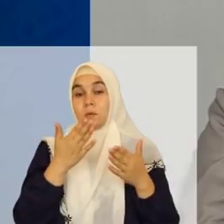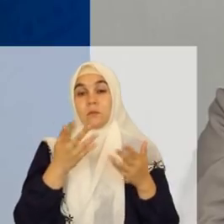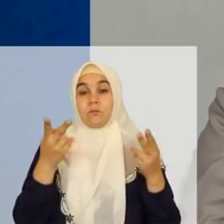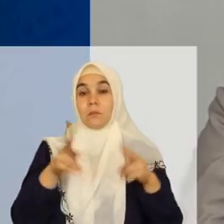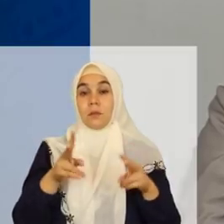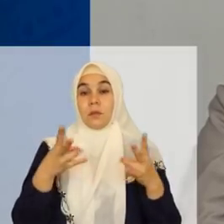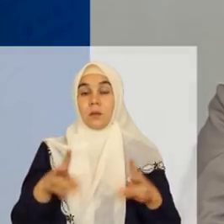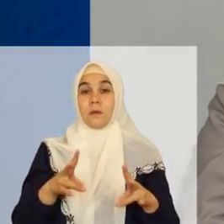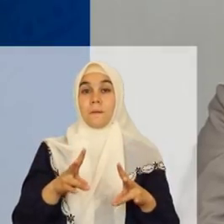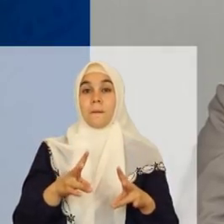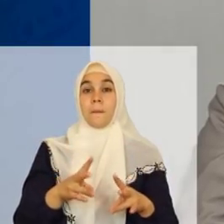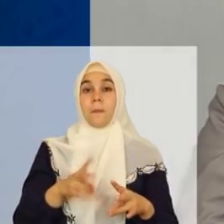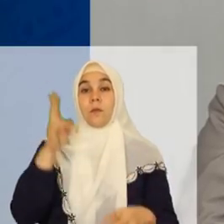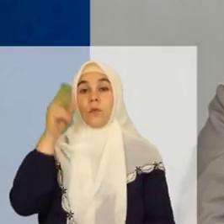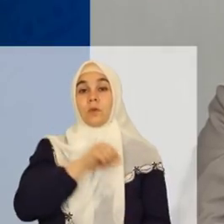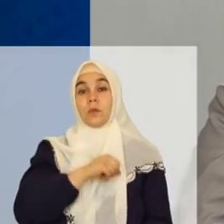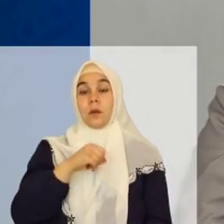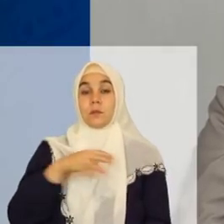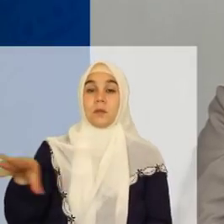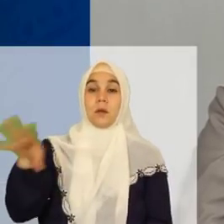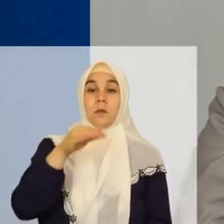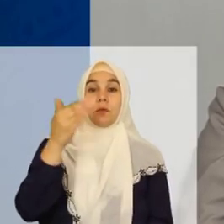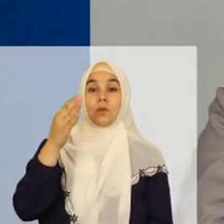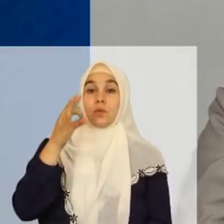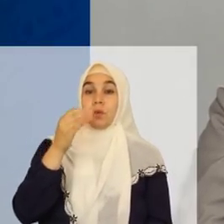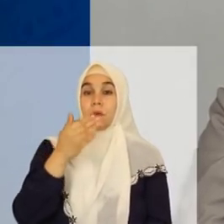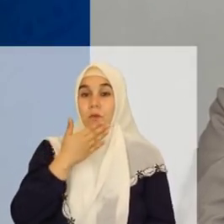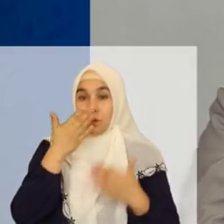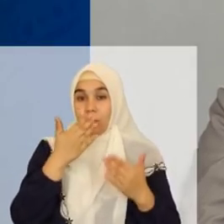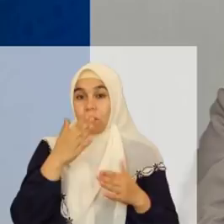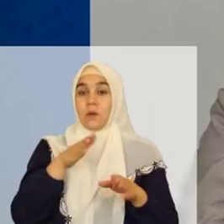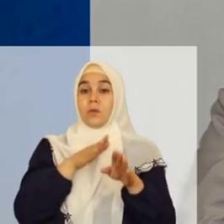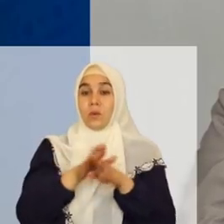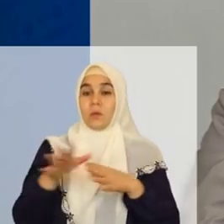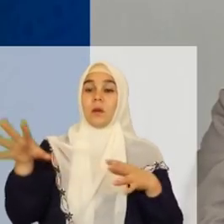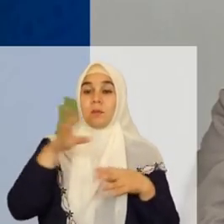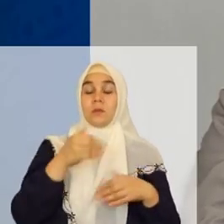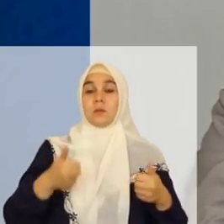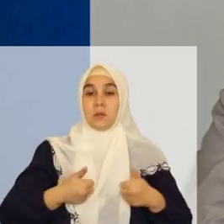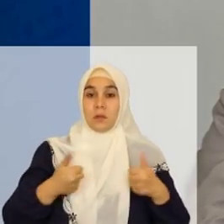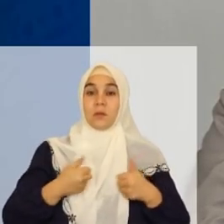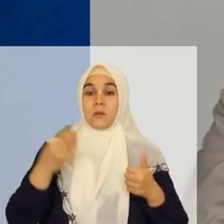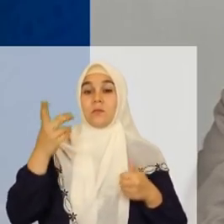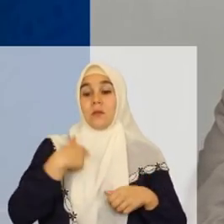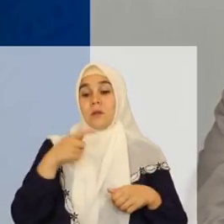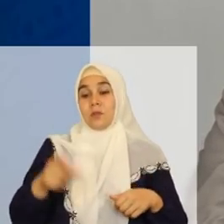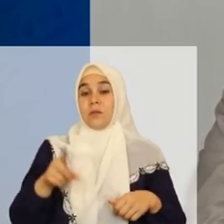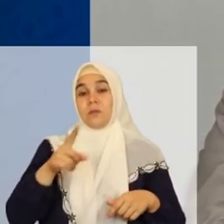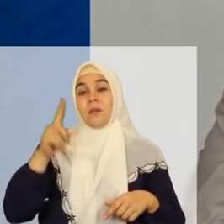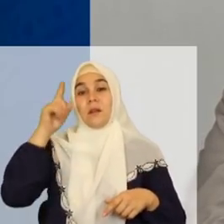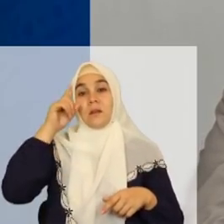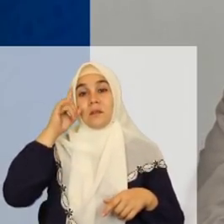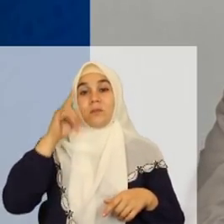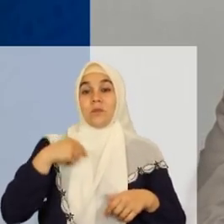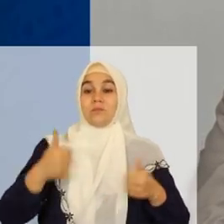qolmaydi. Alloh taolo ishqilib hammani sunnatni o'qib, farzni ham to'liq o'qishga nasib qilsin, lekin bandachilik gohida